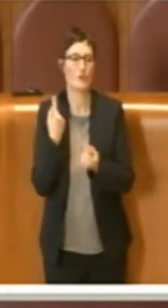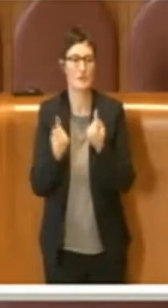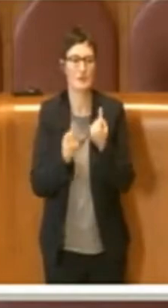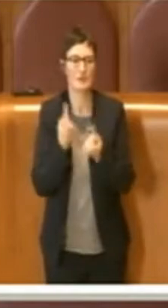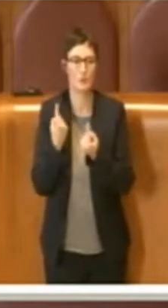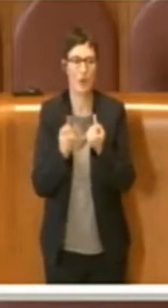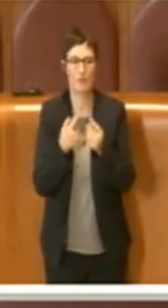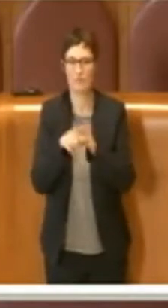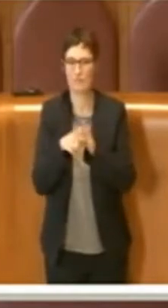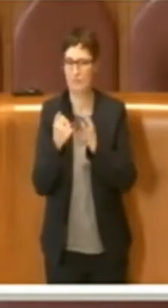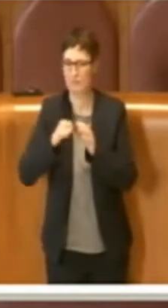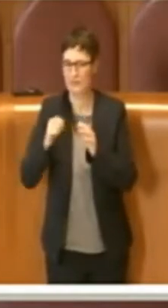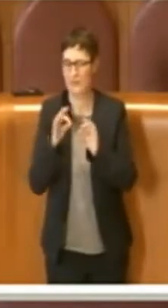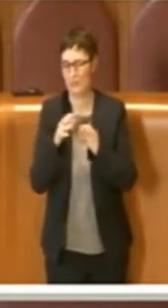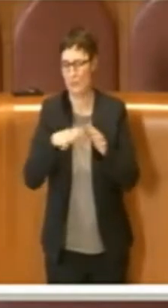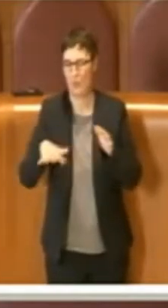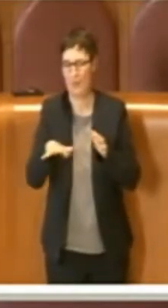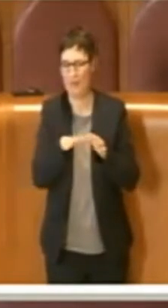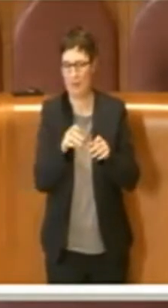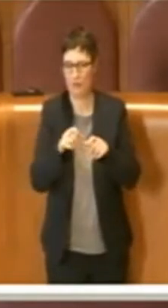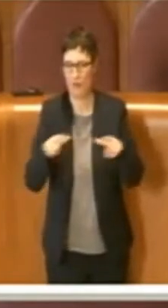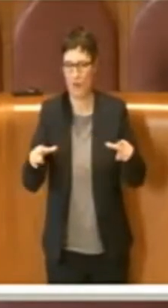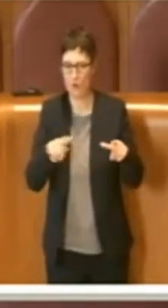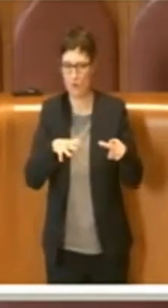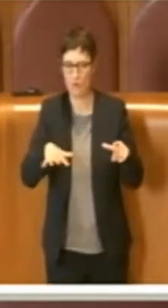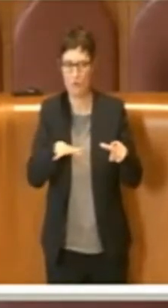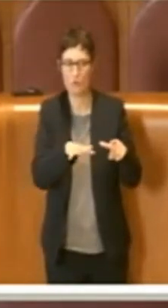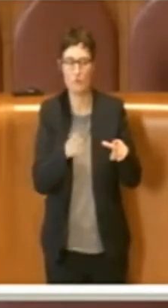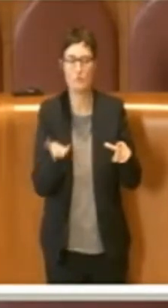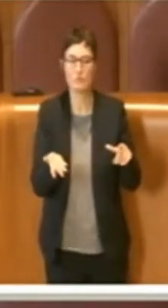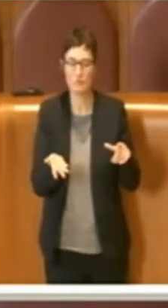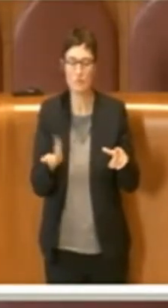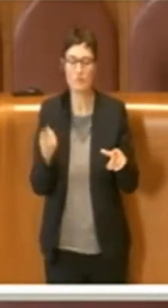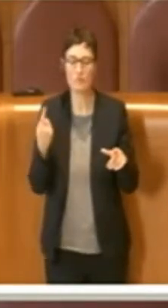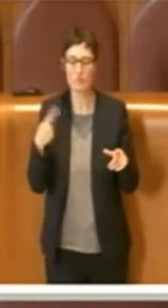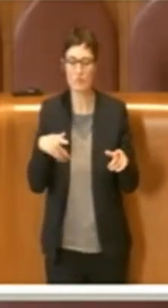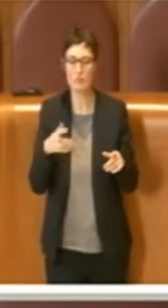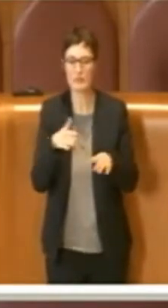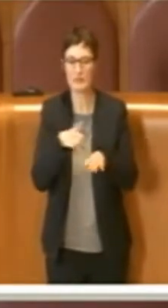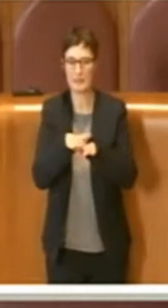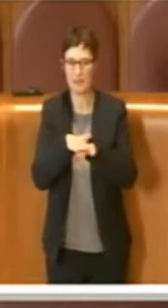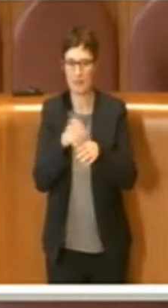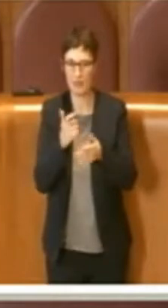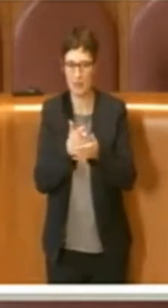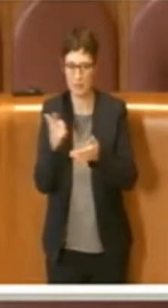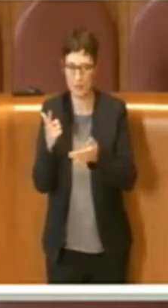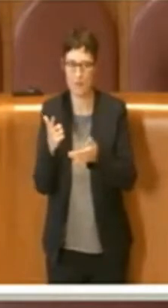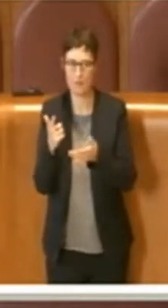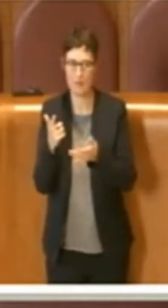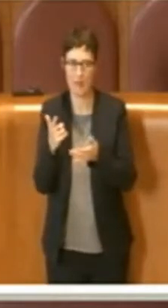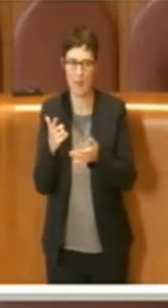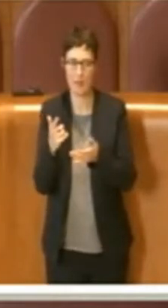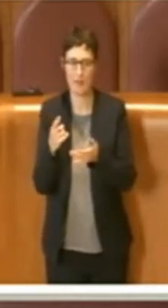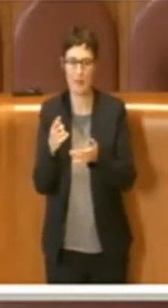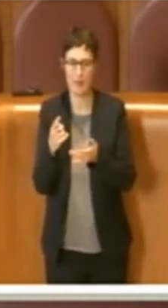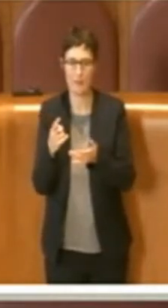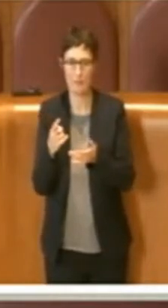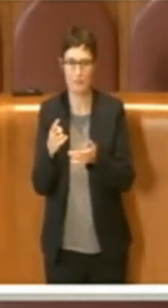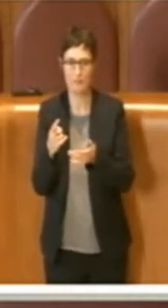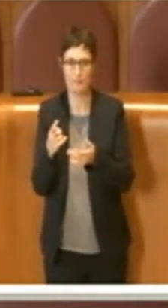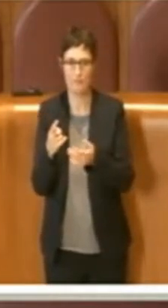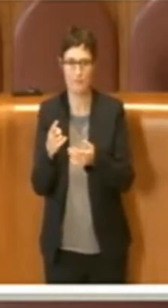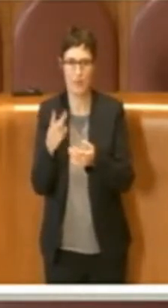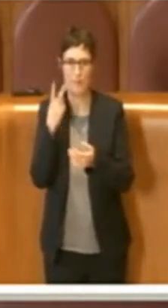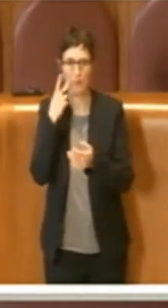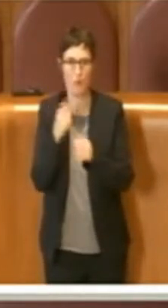territorio romano perciò un servizio importante per prevenire tutte quelle questioni anche